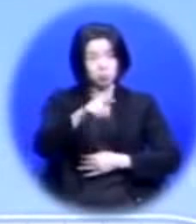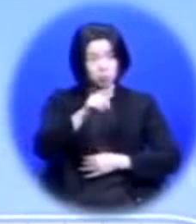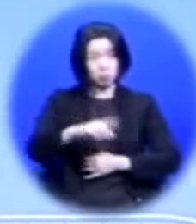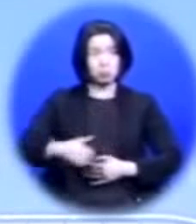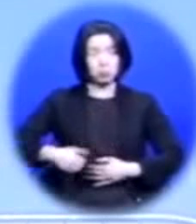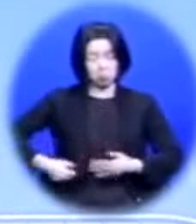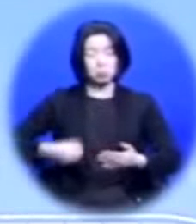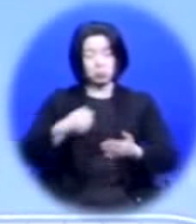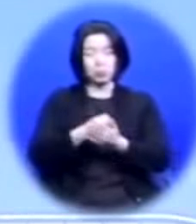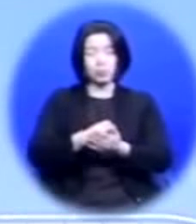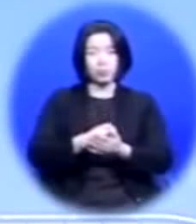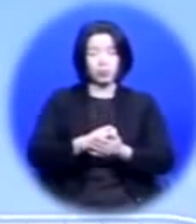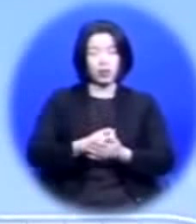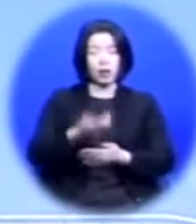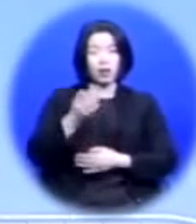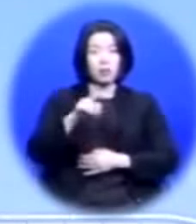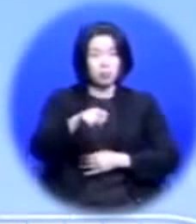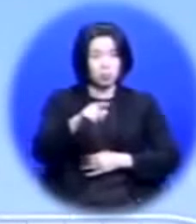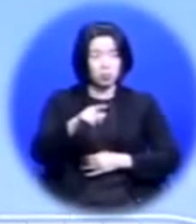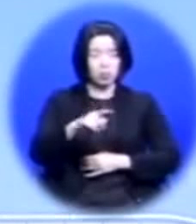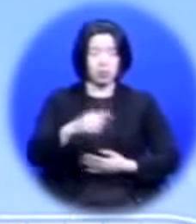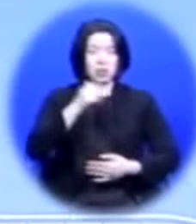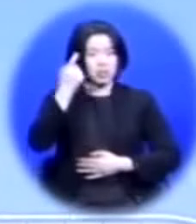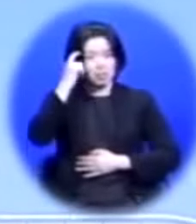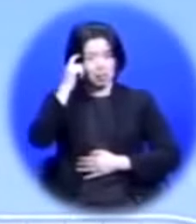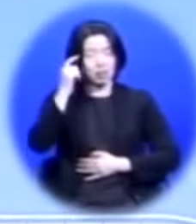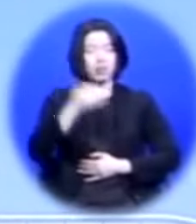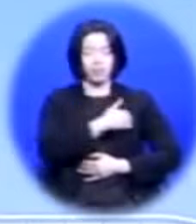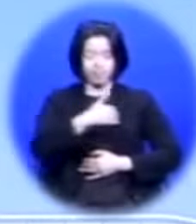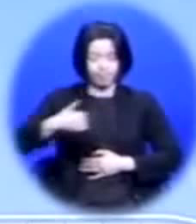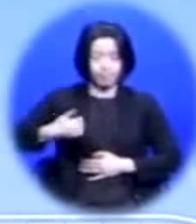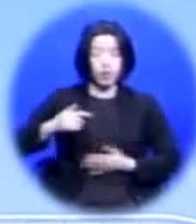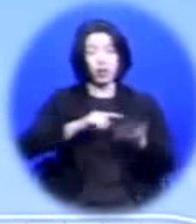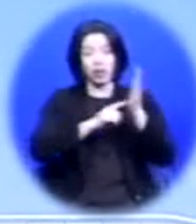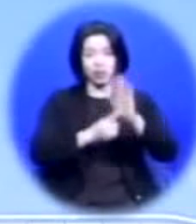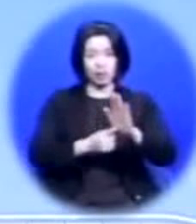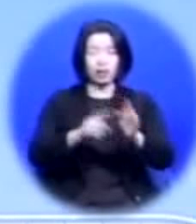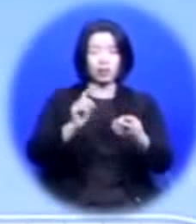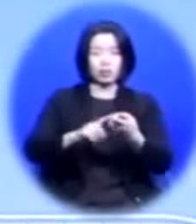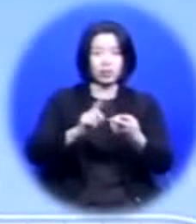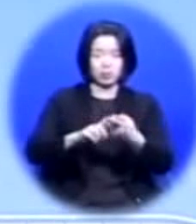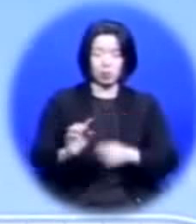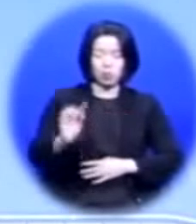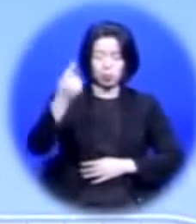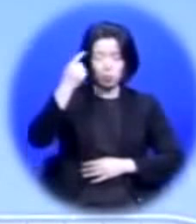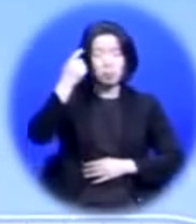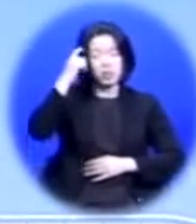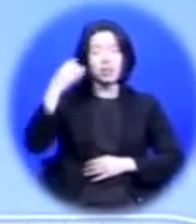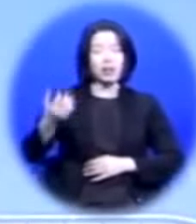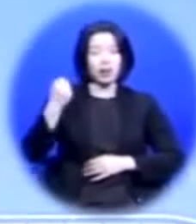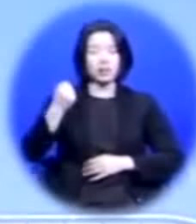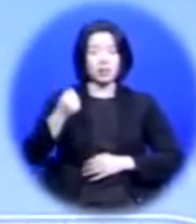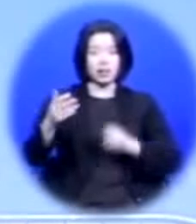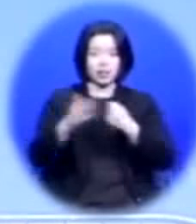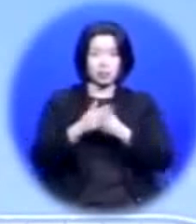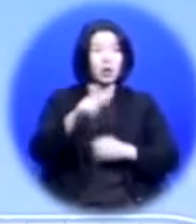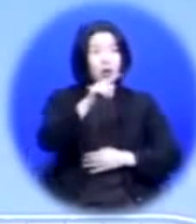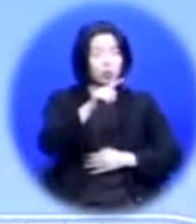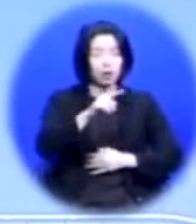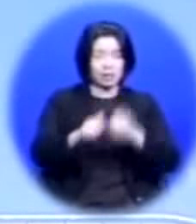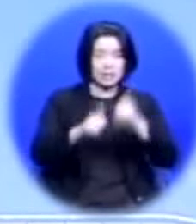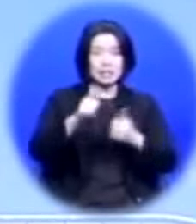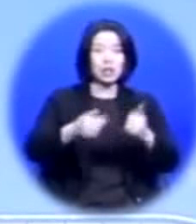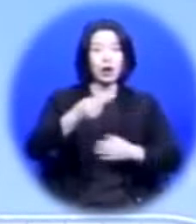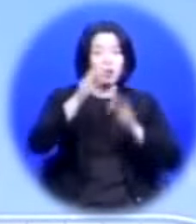그래도 자네 의견을 당당하게 말할 수 있는 걸 나는 높이 평가해 자네는 시험 안 봐도 a